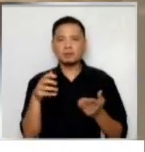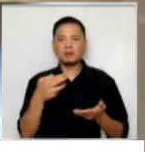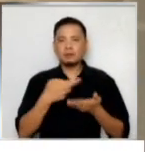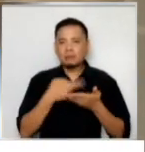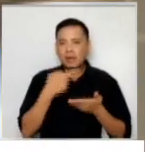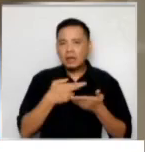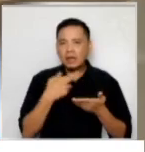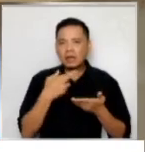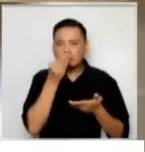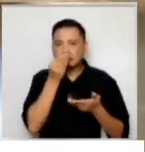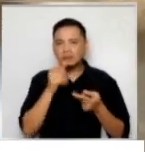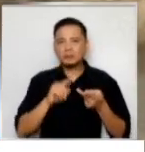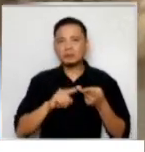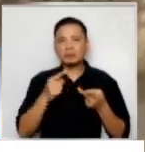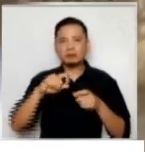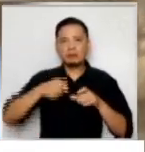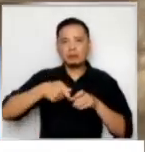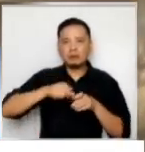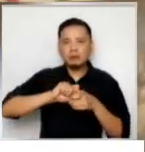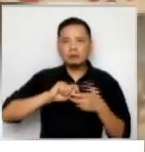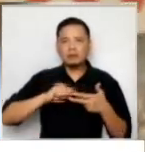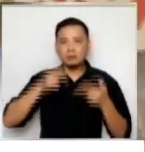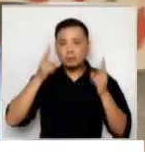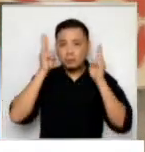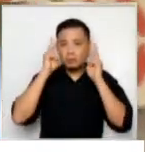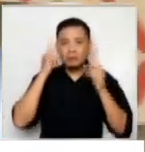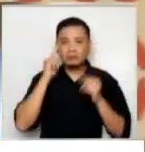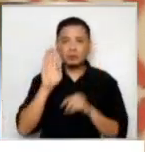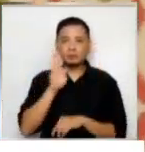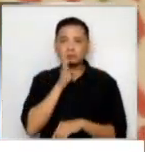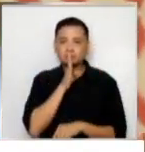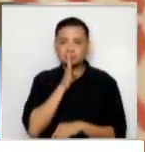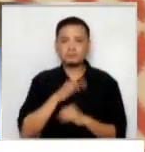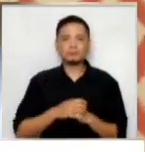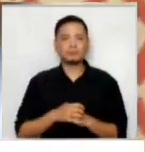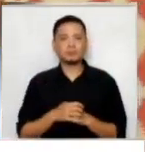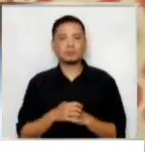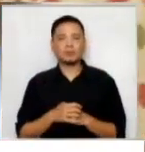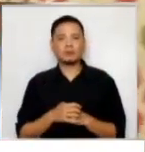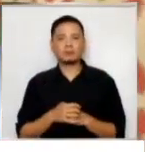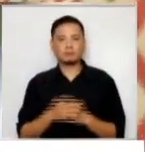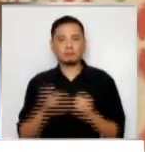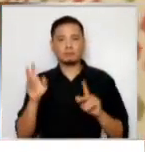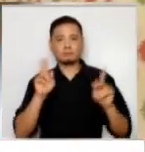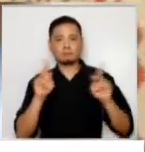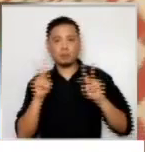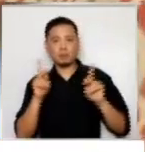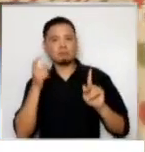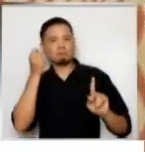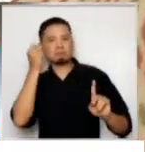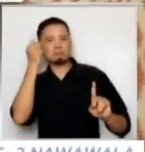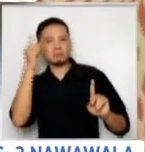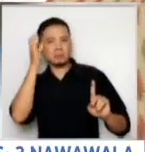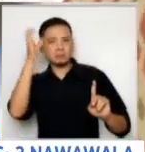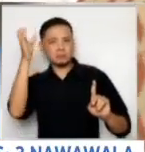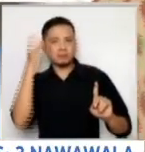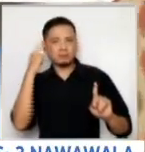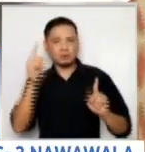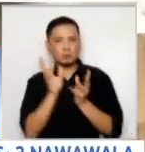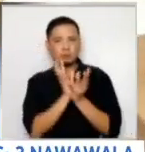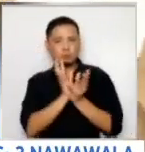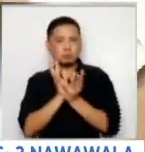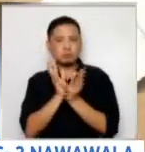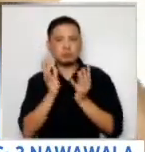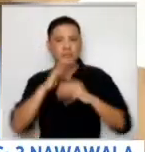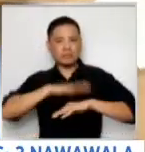kaya ay isang gulay para raw sa kanilang almusal. Lahat naman ang nakita kong dumaan dito ay naiintindihan naman yung konsepto ng community pantry na kukuha lang ng kailangan